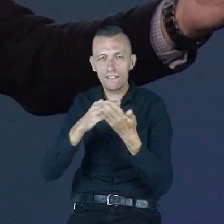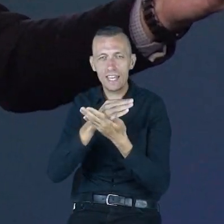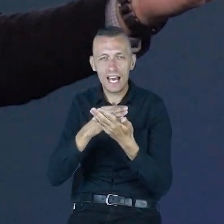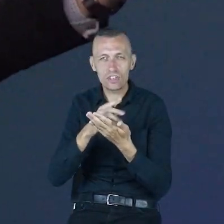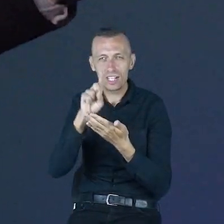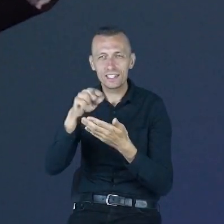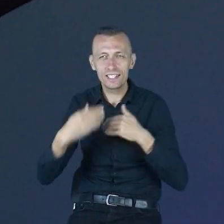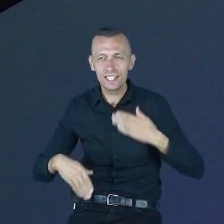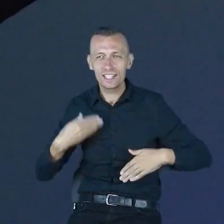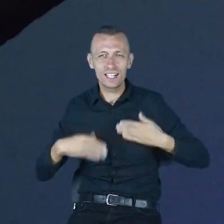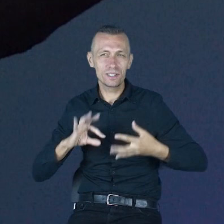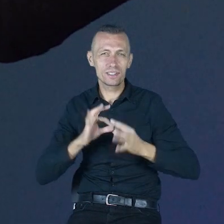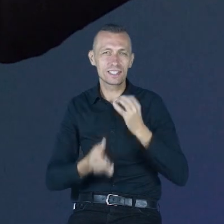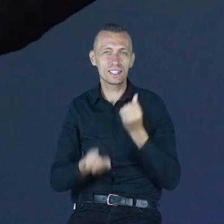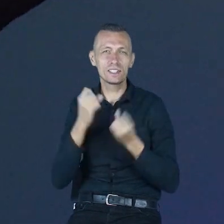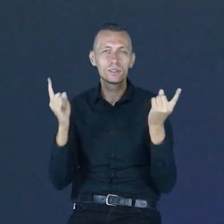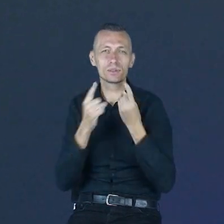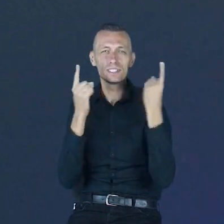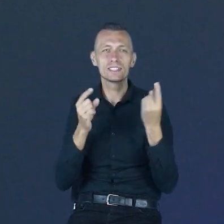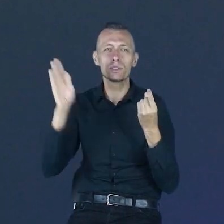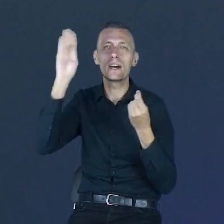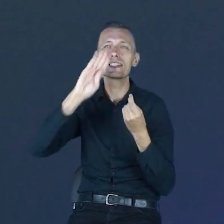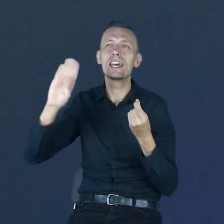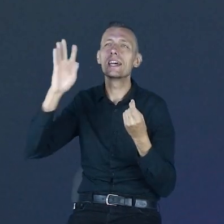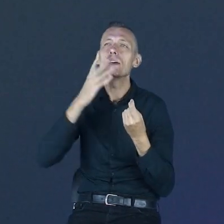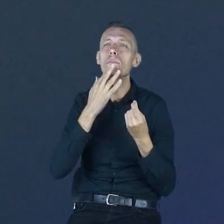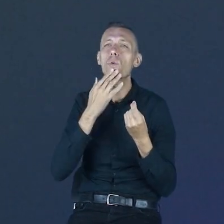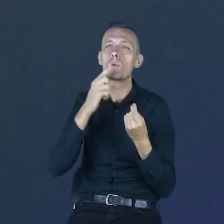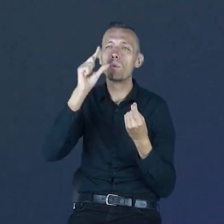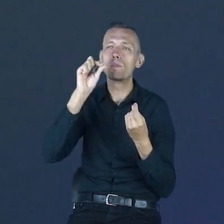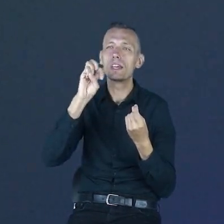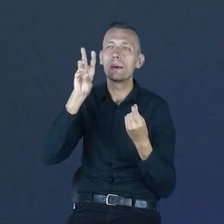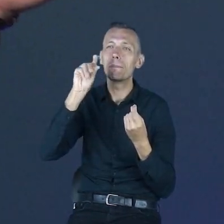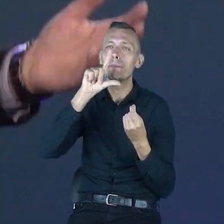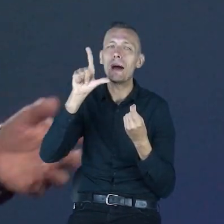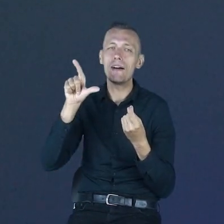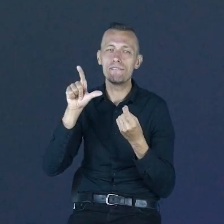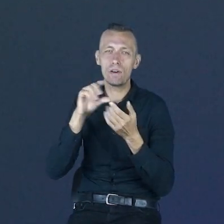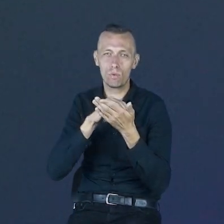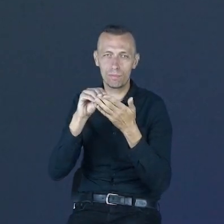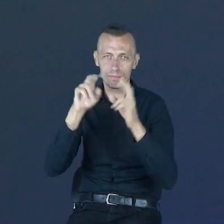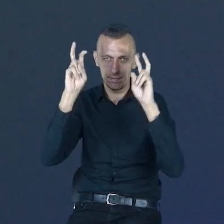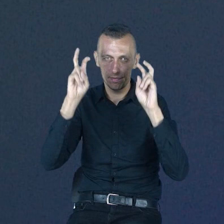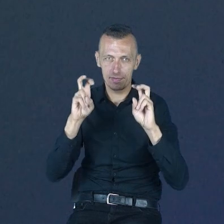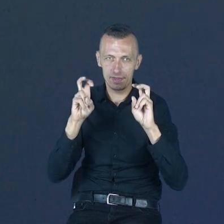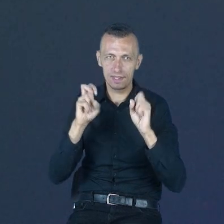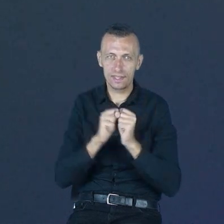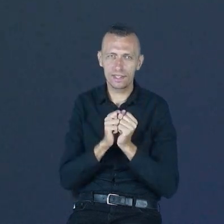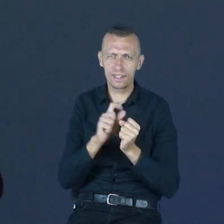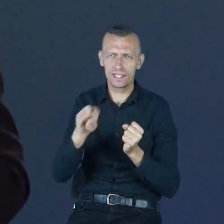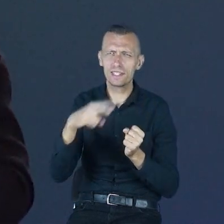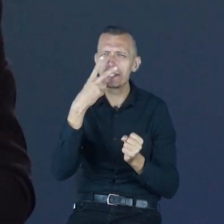Dlatego Bóg mówi słowami Pawła, spójrz na żołnierza rzymskiego, na tych